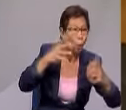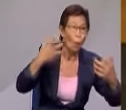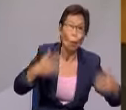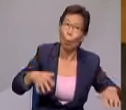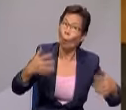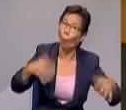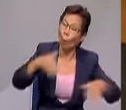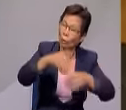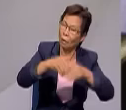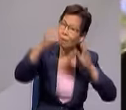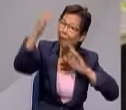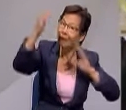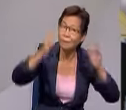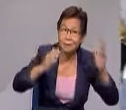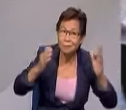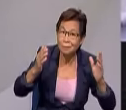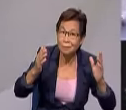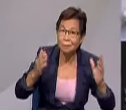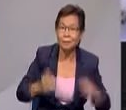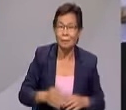di dalam negara kita.